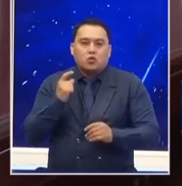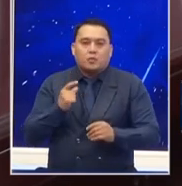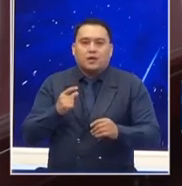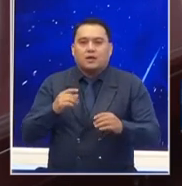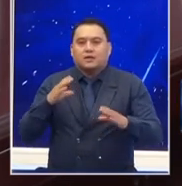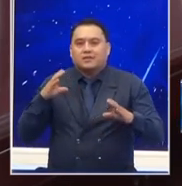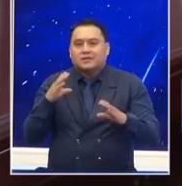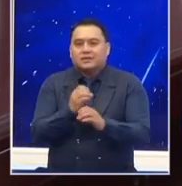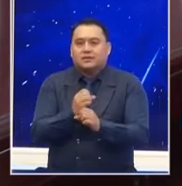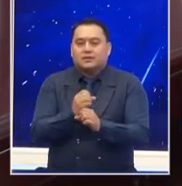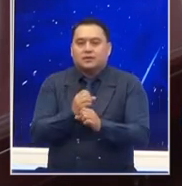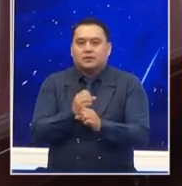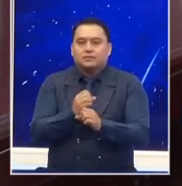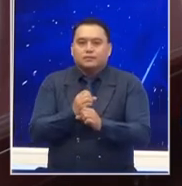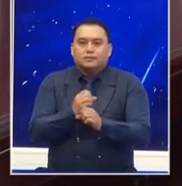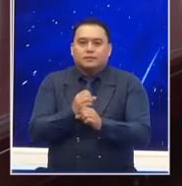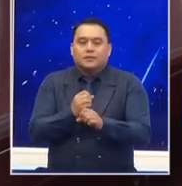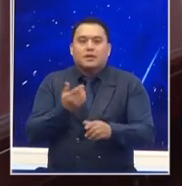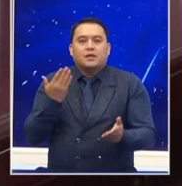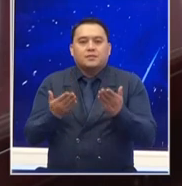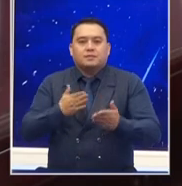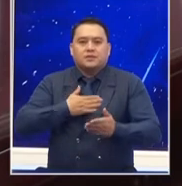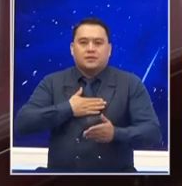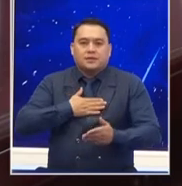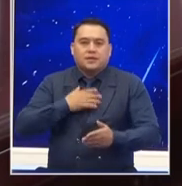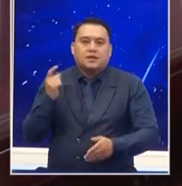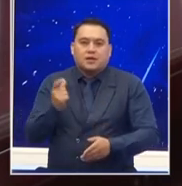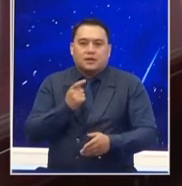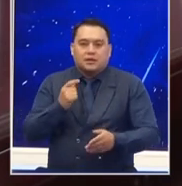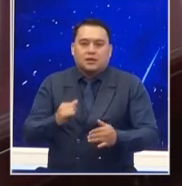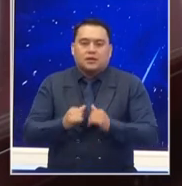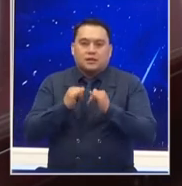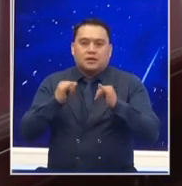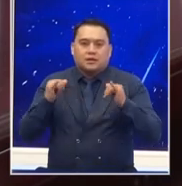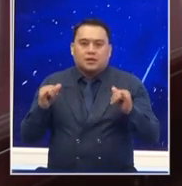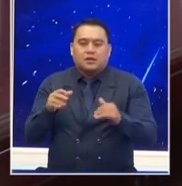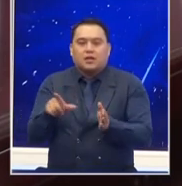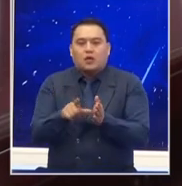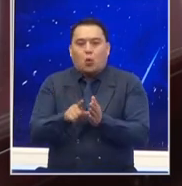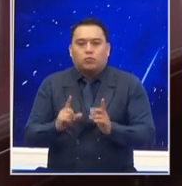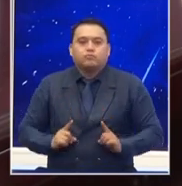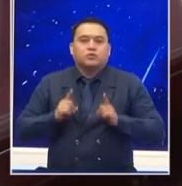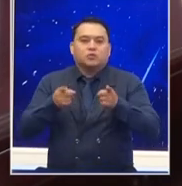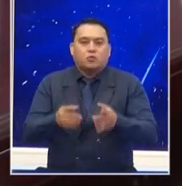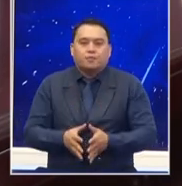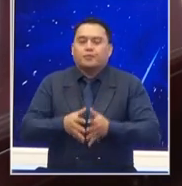төмендету. Егер көлеңкелі экономиканың деңгейін төмендетсек, біздің экономикамызға салықтарды көп түседі,